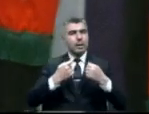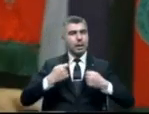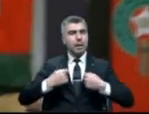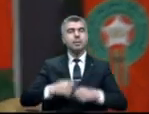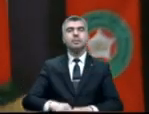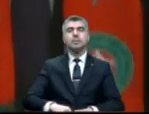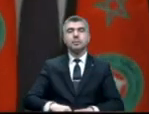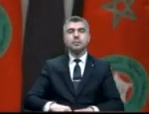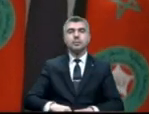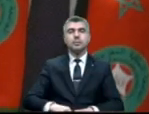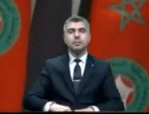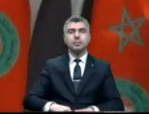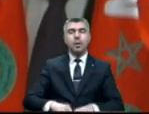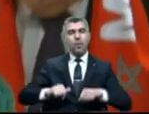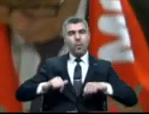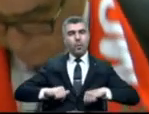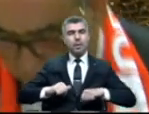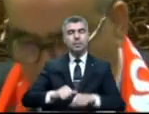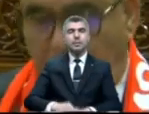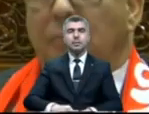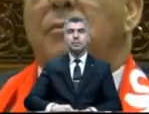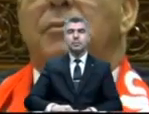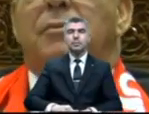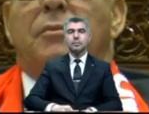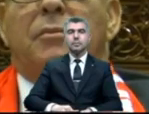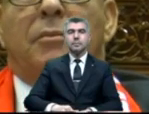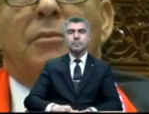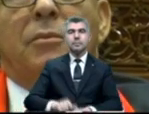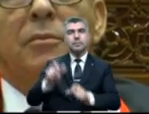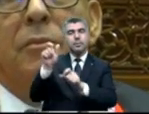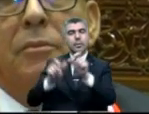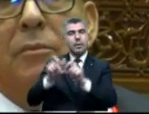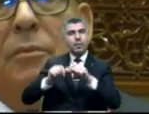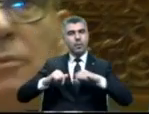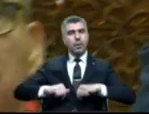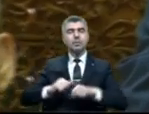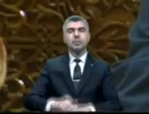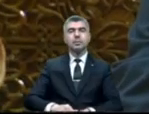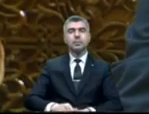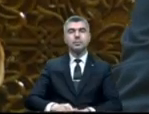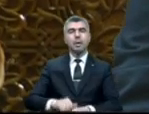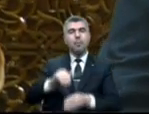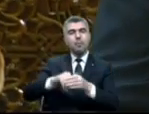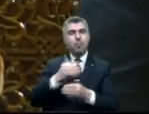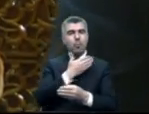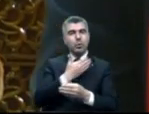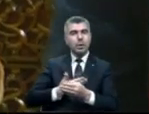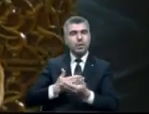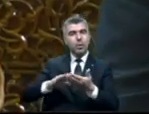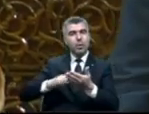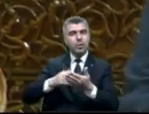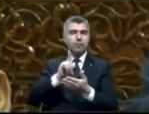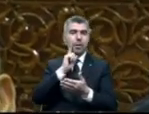السيد الرئيس، السيدة الوزيرة المحترمة، السيد الوزير المحترم، الإخوان والأخوات